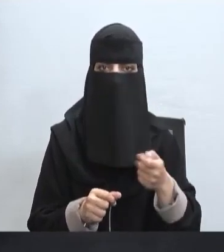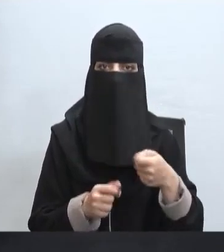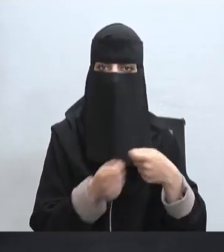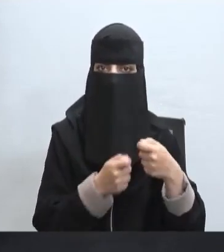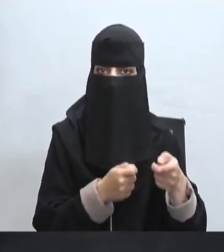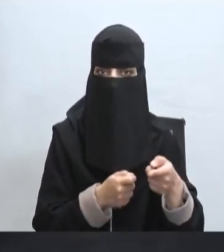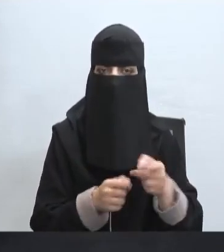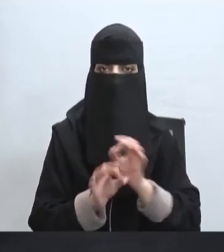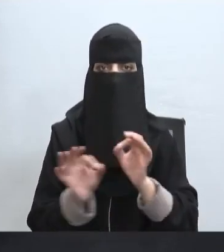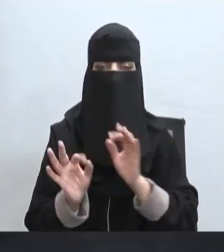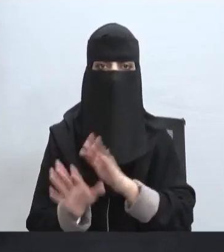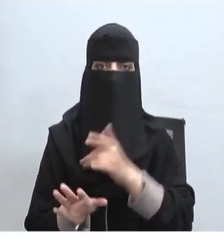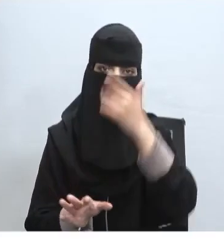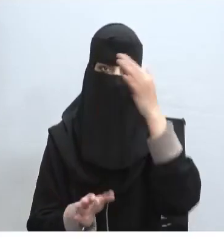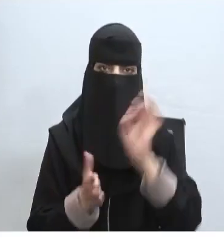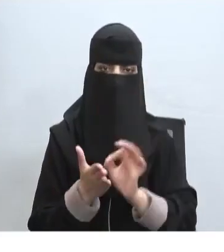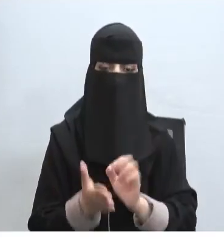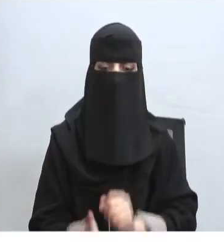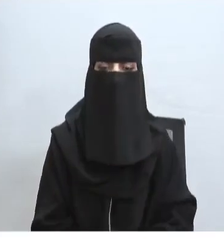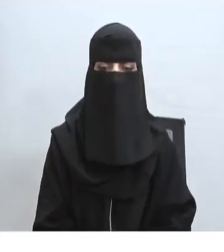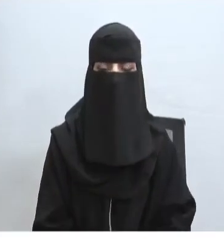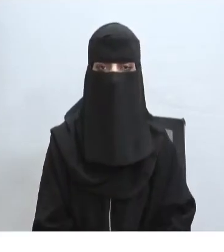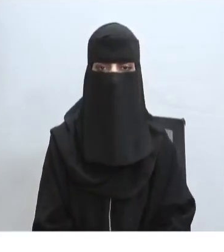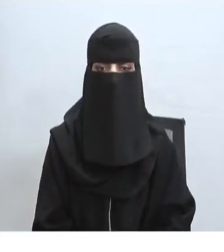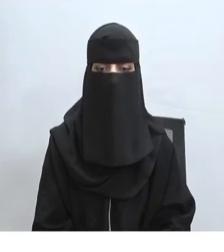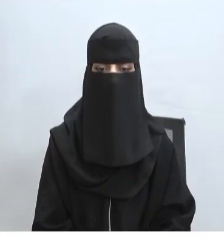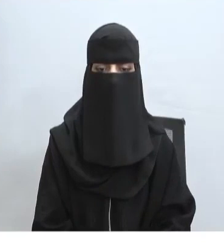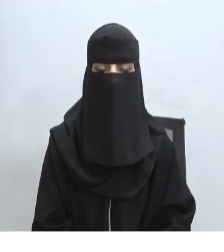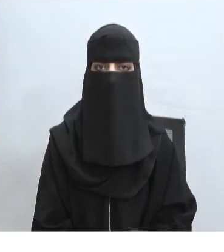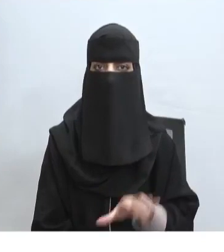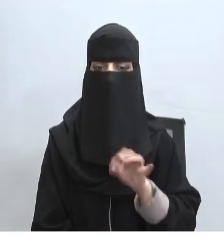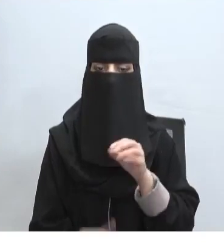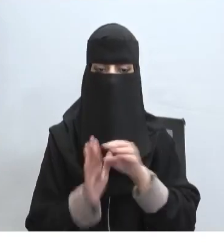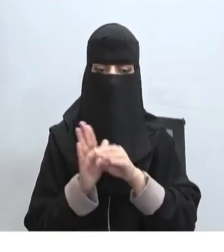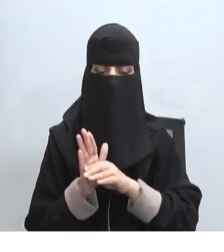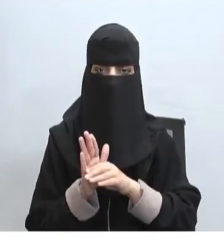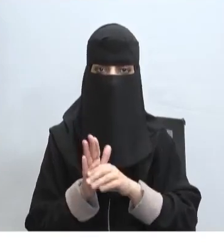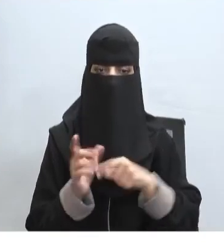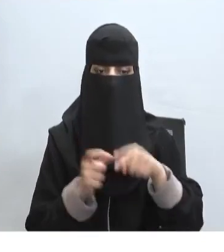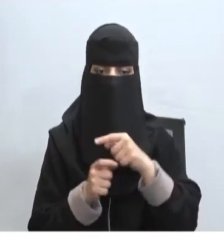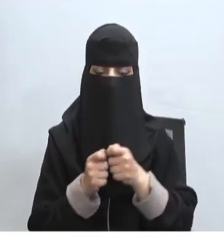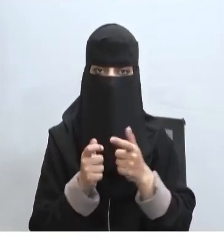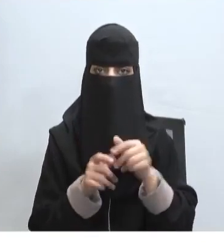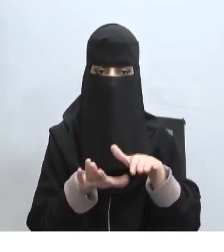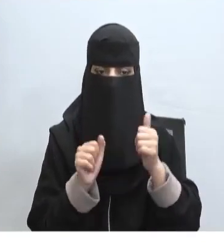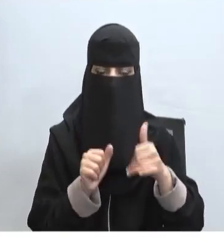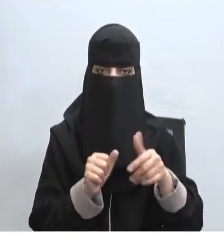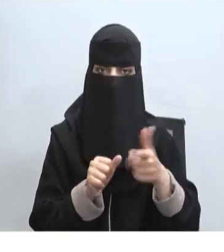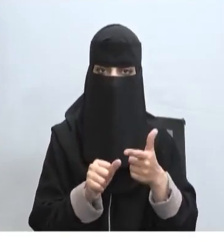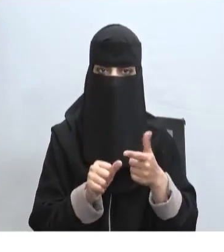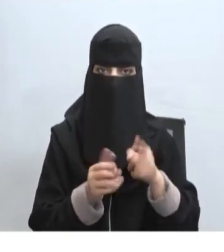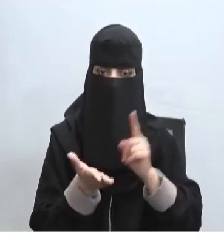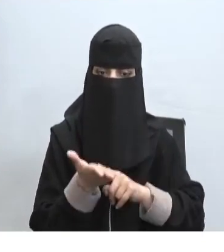استثمارات استثمارات لا قدر الله اي من العبارات التاليه حول الراتب التقاعدي غير